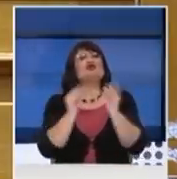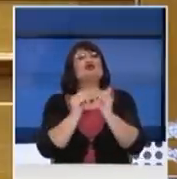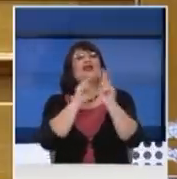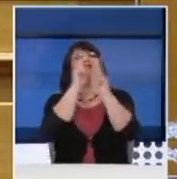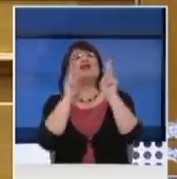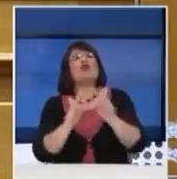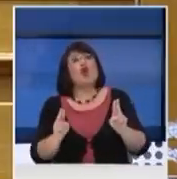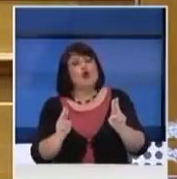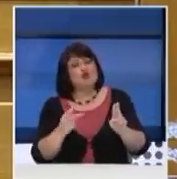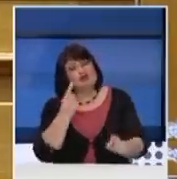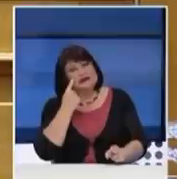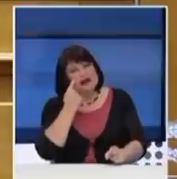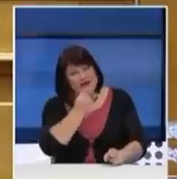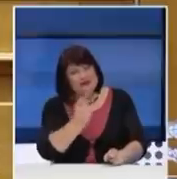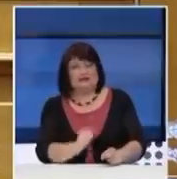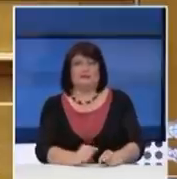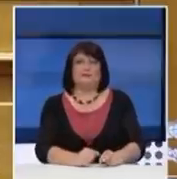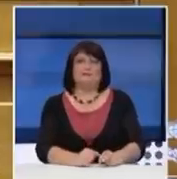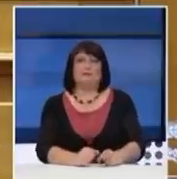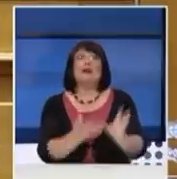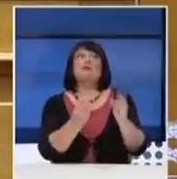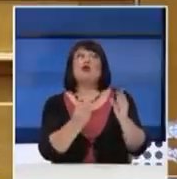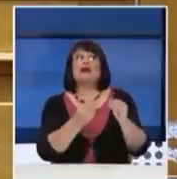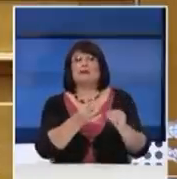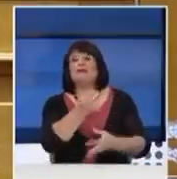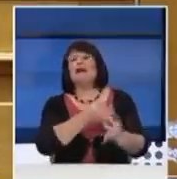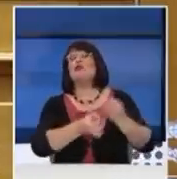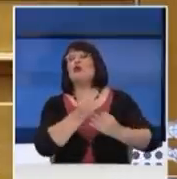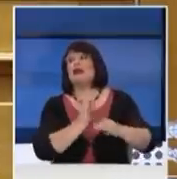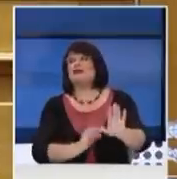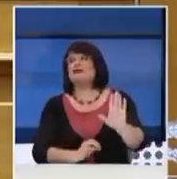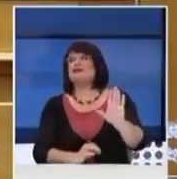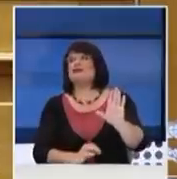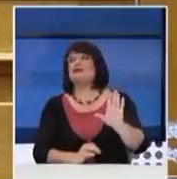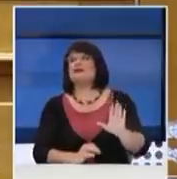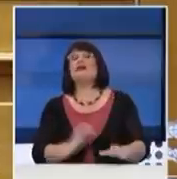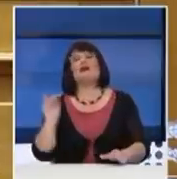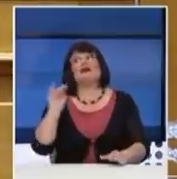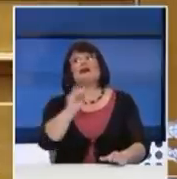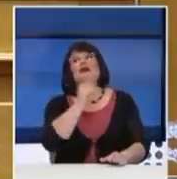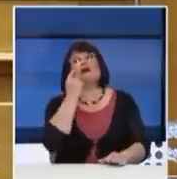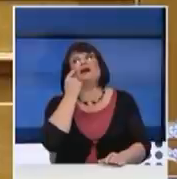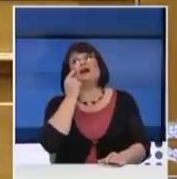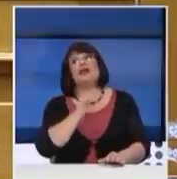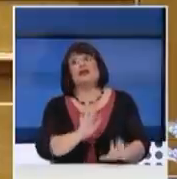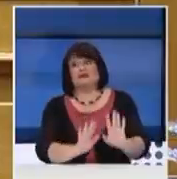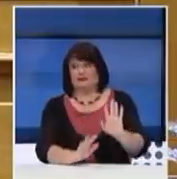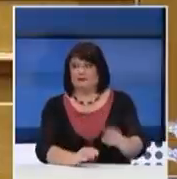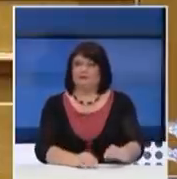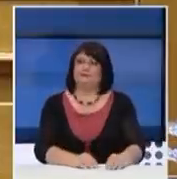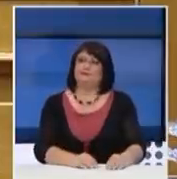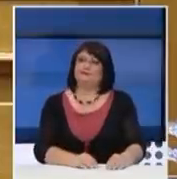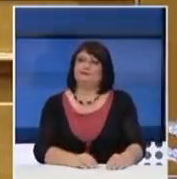κύριε Χατζηδάκη. Λοιπόν, ακούστε. Το έχουν πει πολλοί. Μην το συνεχίζετε. Το έχουν πει πολλοί. Ας ψάξουν από τα γραφεία να μου φέρουν τις δηλώσεις, να διαβάσω και τις δουν και οι